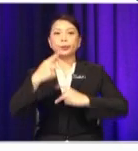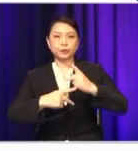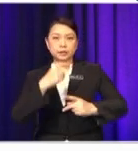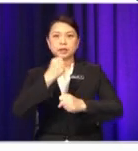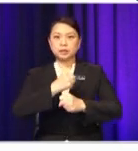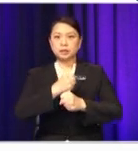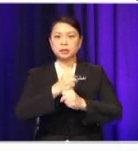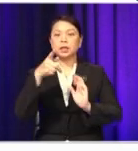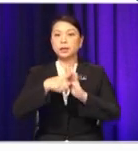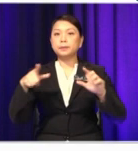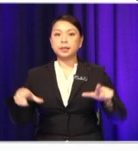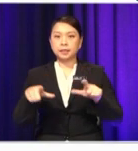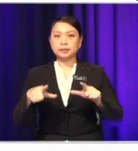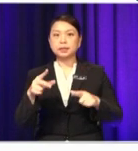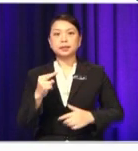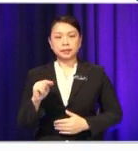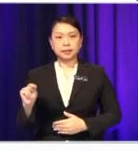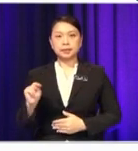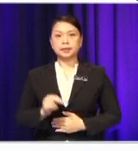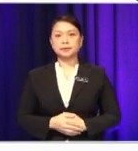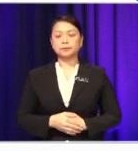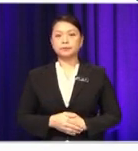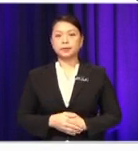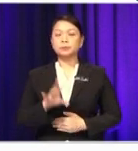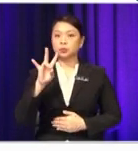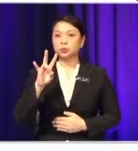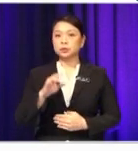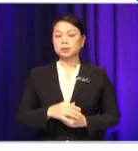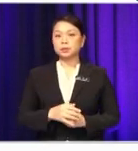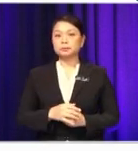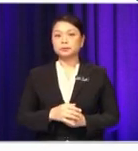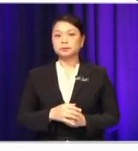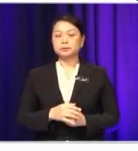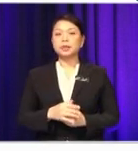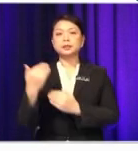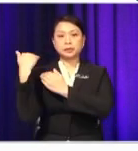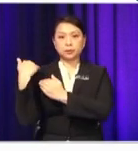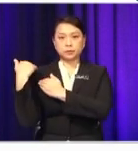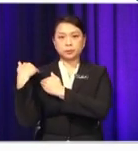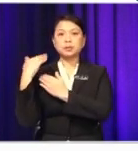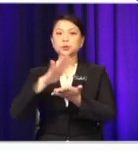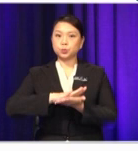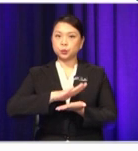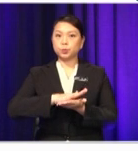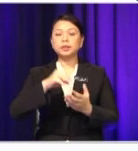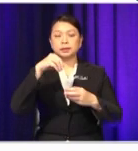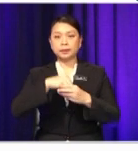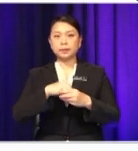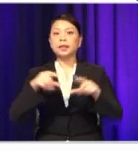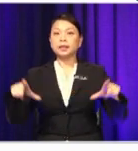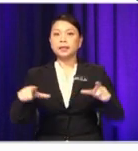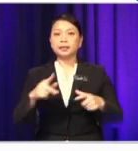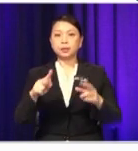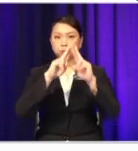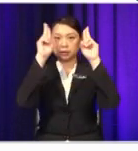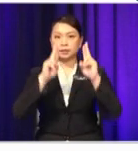pelaksanaan untuk ujian akhir sesi akademik ini. Dan yang ketujuh adalah peranan dan tanggungjawab sekolah dalam melaksanakan ujian akhir